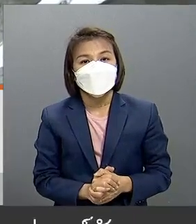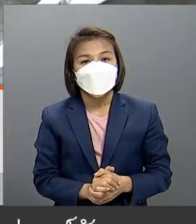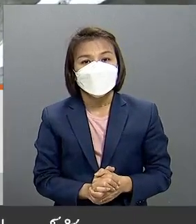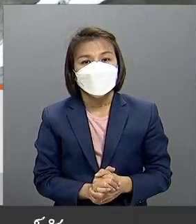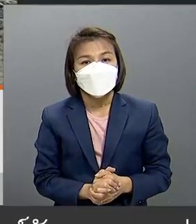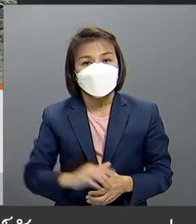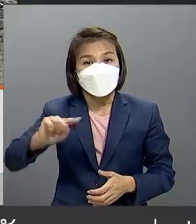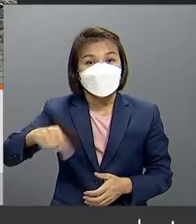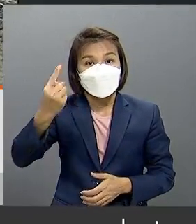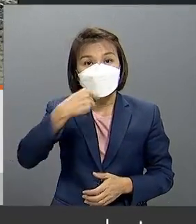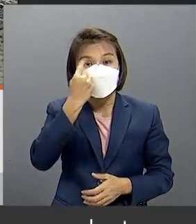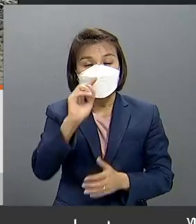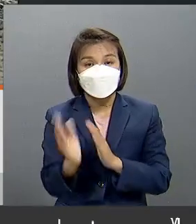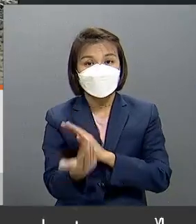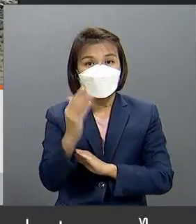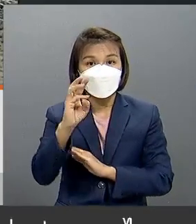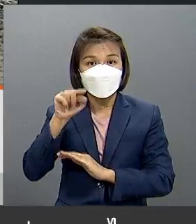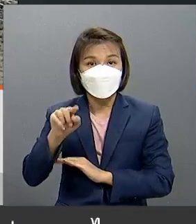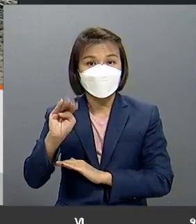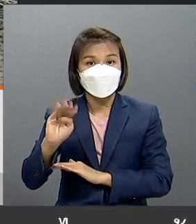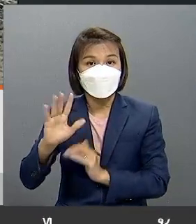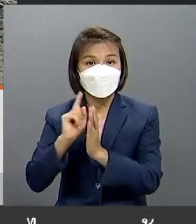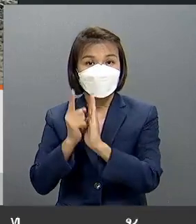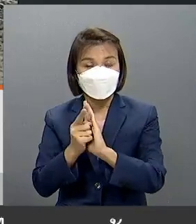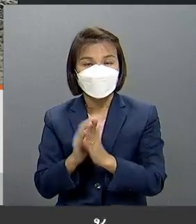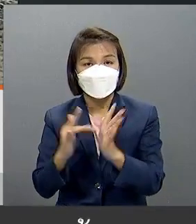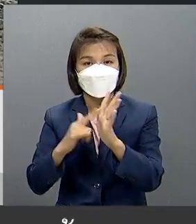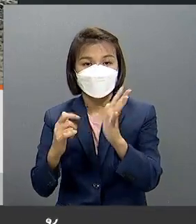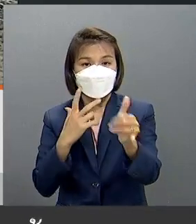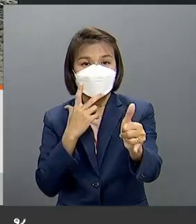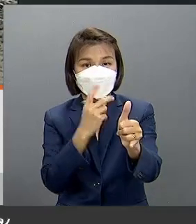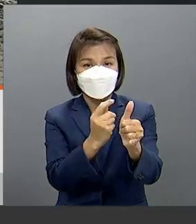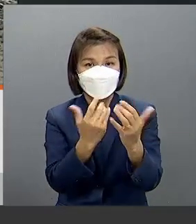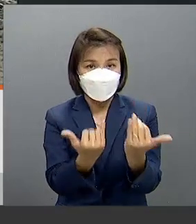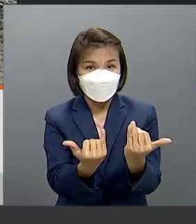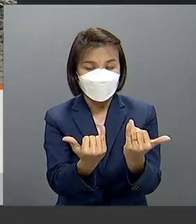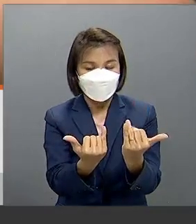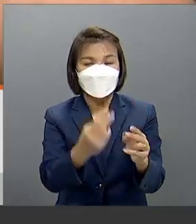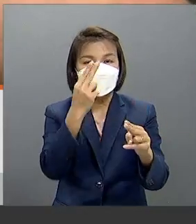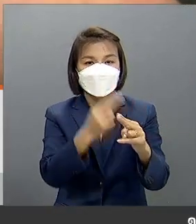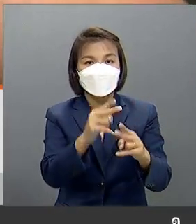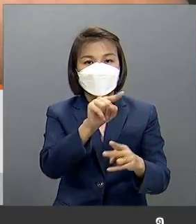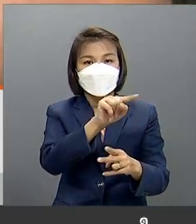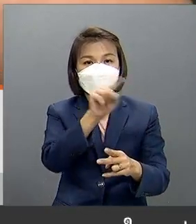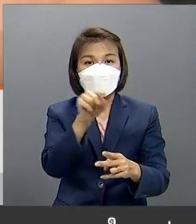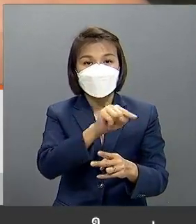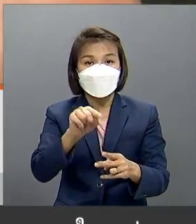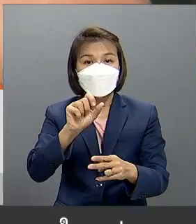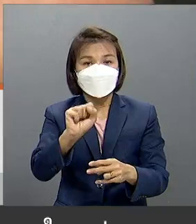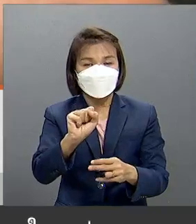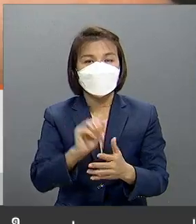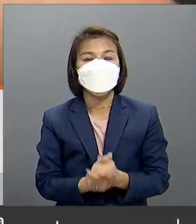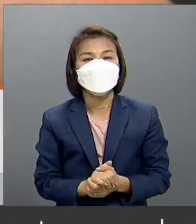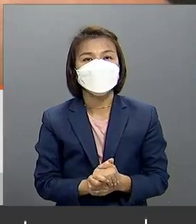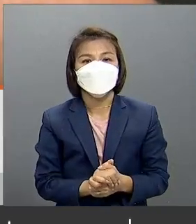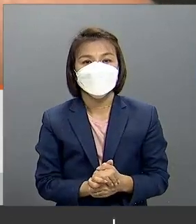า 6:45 นซึ่งวัคซีนที่จะได้รับในวันนี้เป็นยี่ห้อ AstraZeneca ไทยร่วมใจกรุงเทพปลอด